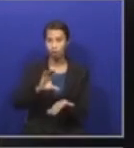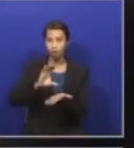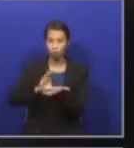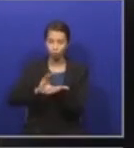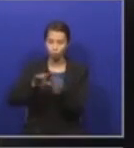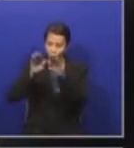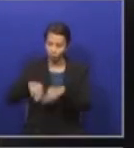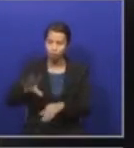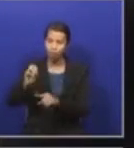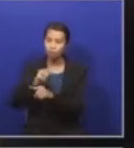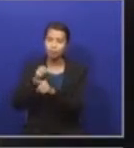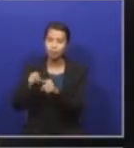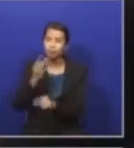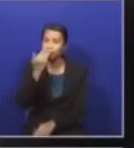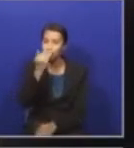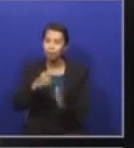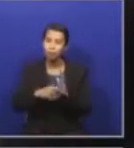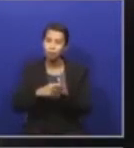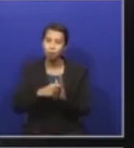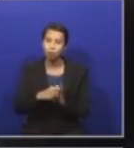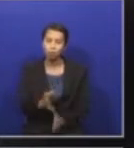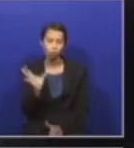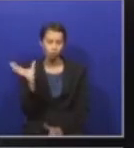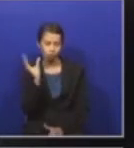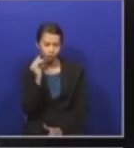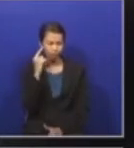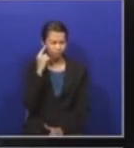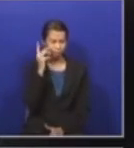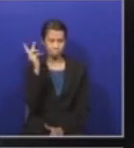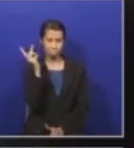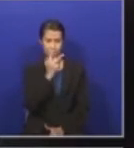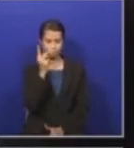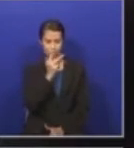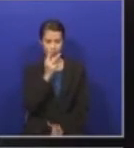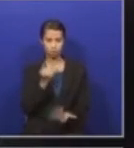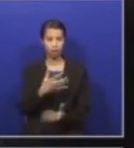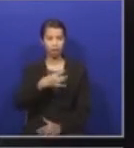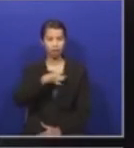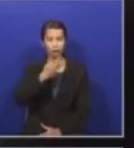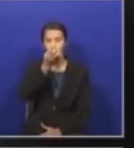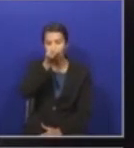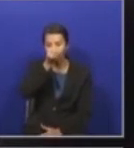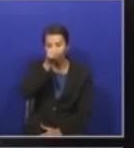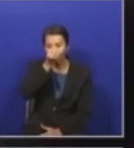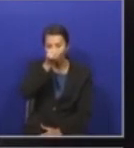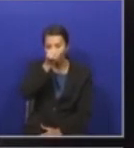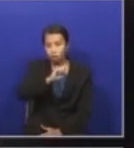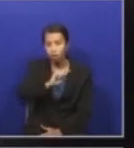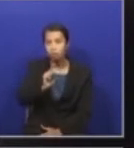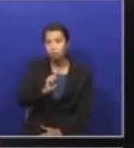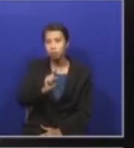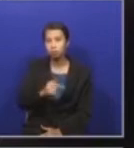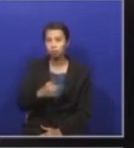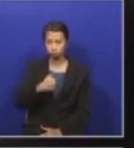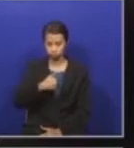เนี่ยผมเรียนอย่างนี้ครับอาจจะฟังดูแปลกๆหน่อยผมอยากจะลองของดูครับเพราะสิ่งที่ผมได้อภิป